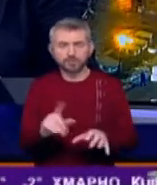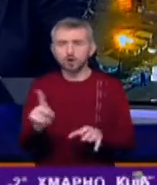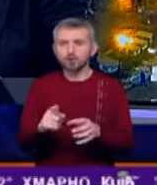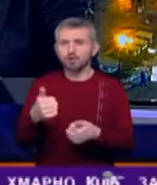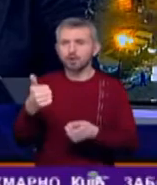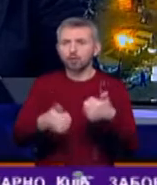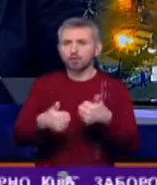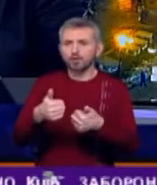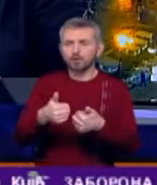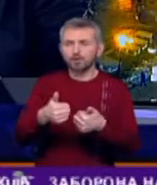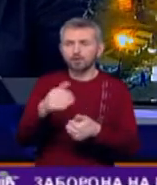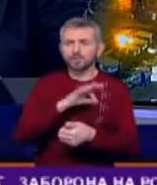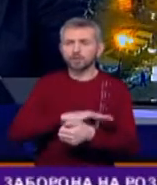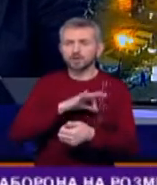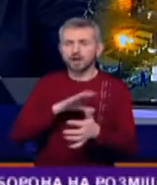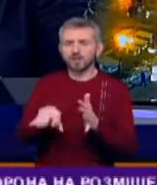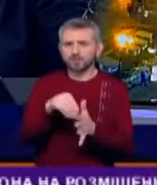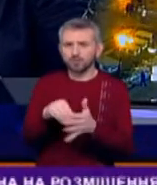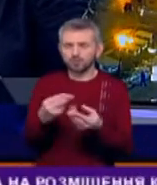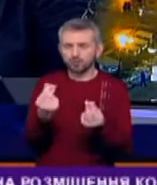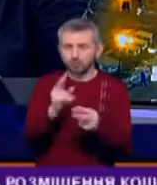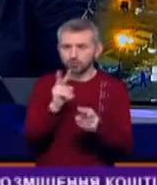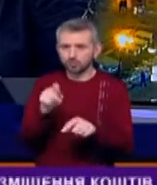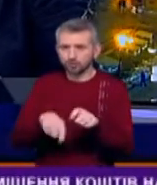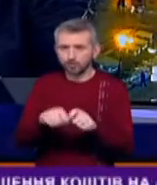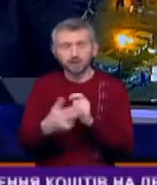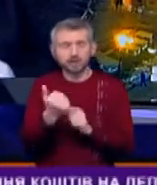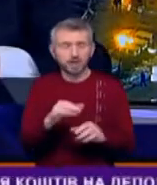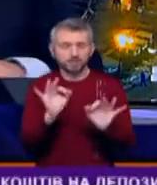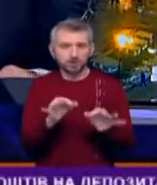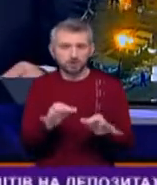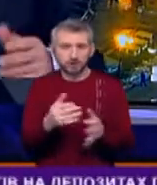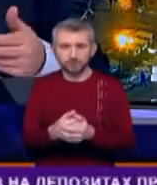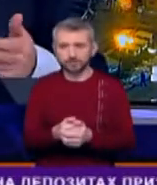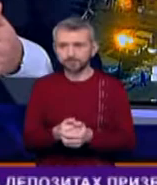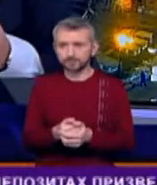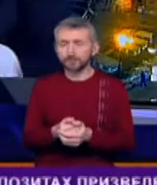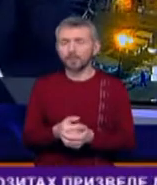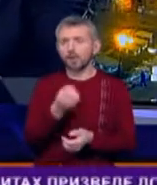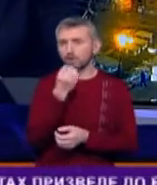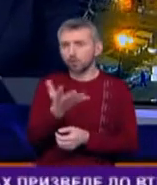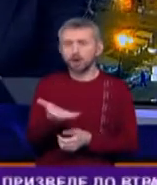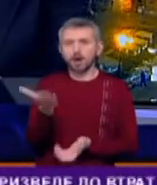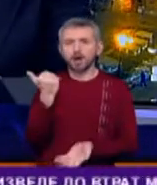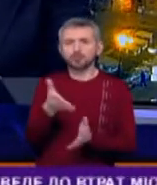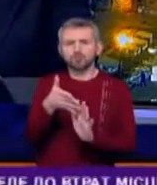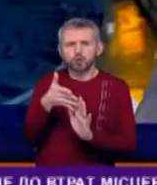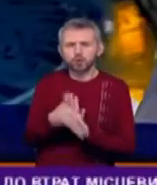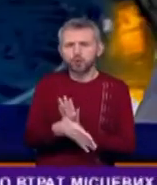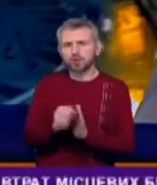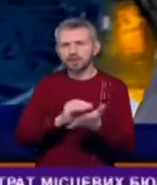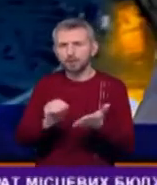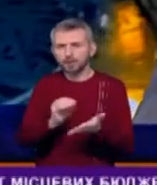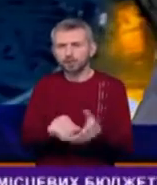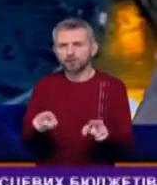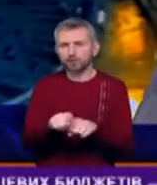контролювати використання звичайно, виборчого фонду звичайно. І тому що і все далі. Це йде готівкою. Коштів. Ну окей, якщо прозорість написано і все одно такі